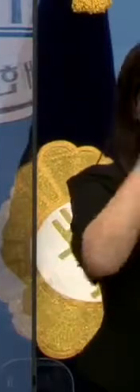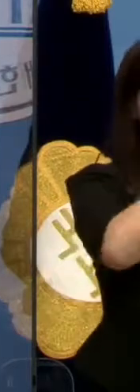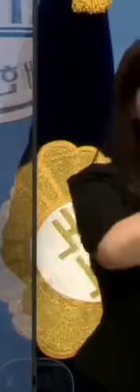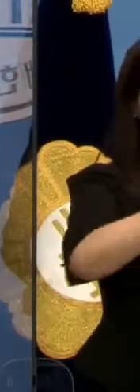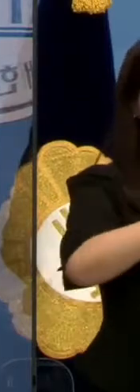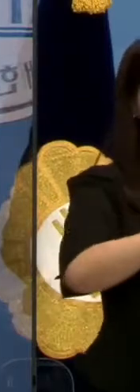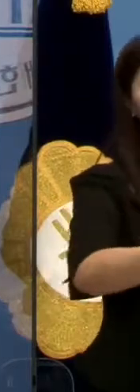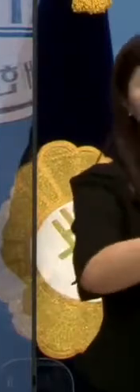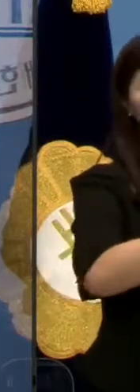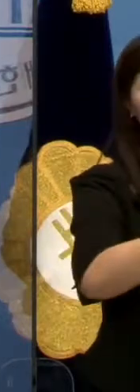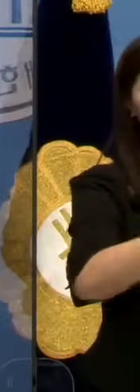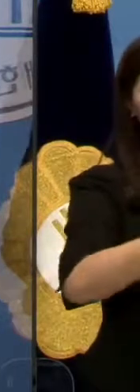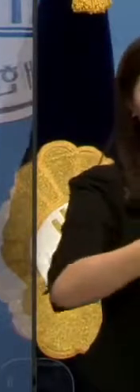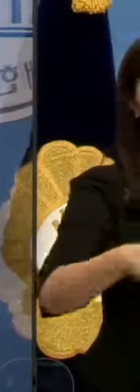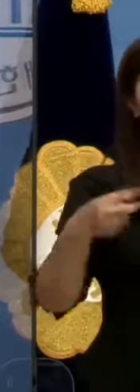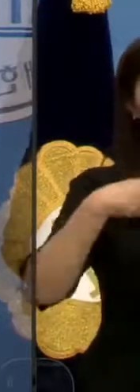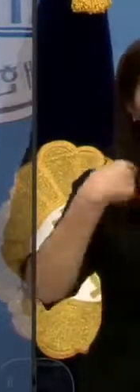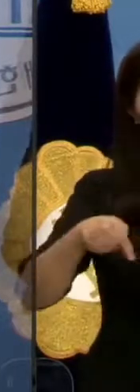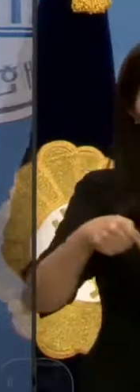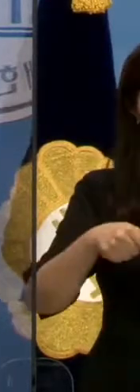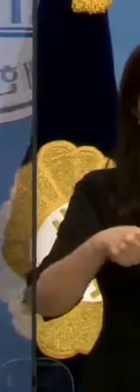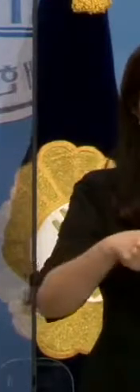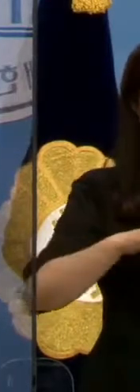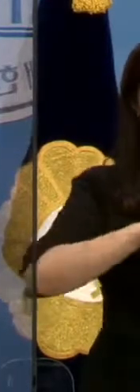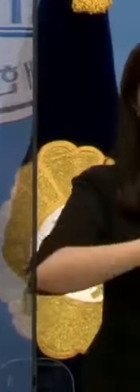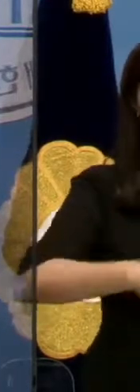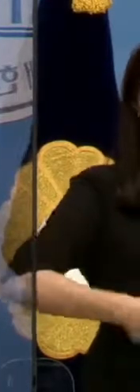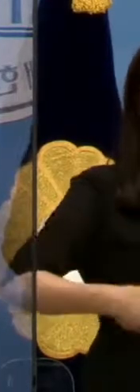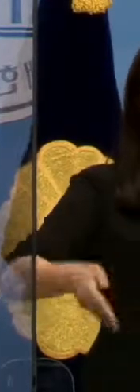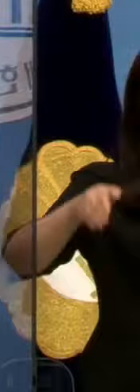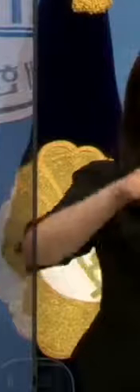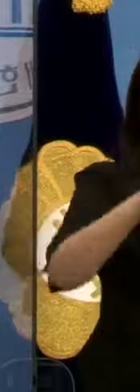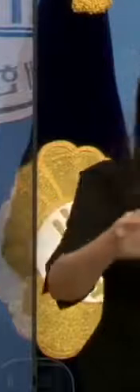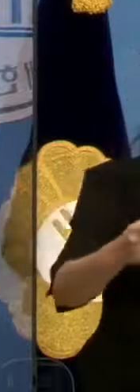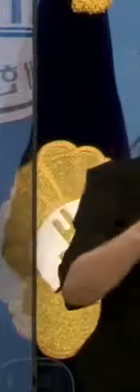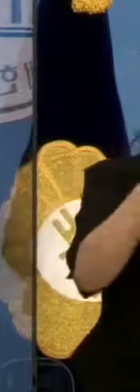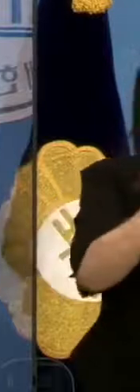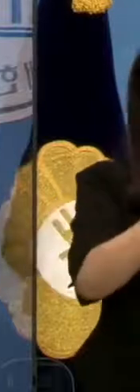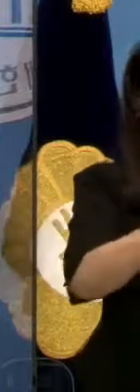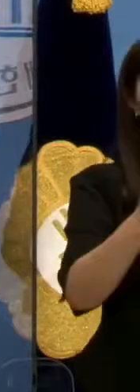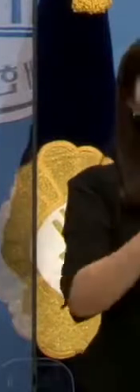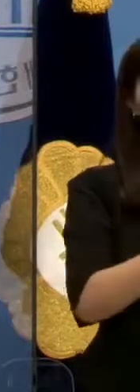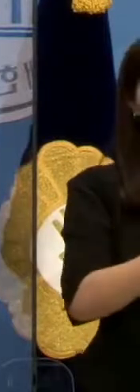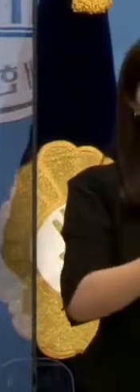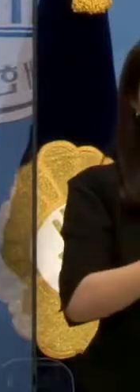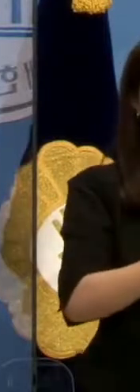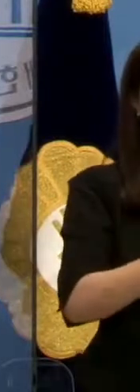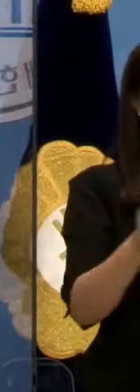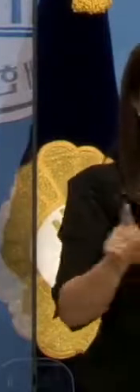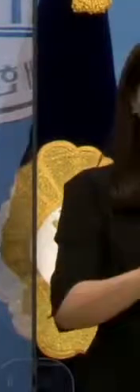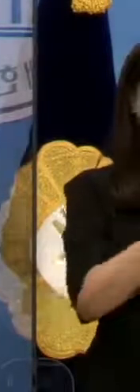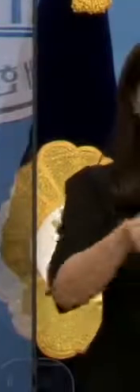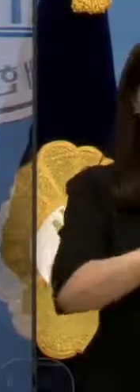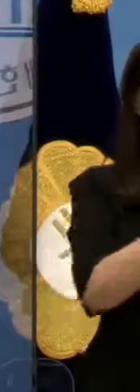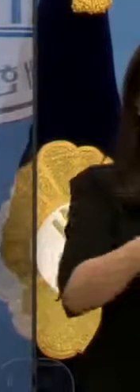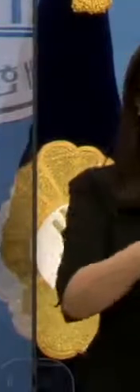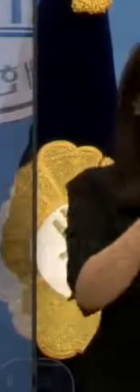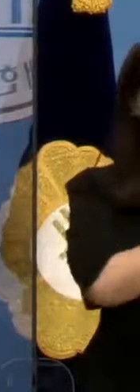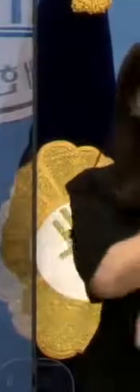등 필수적인 편의시설의 접근권도 확보하겠습니다. 셋째, 최저주거 기준을 높여 주거